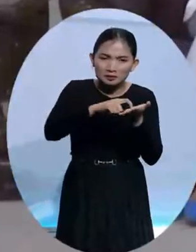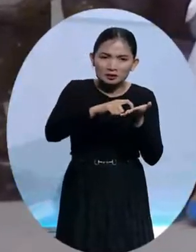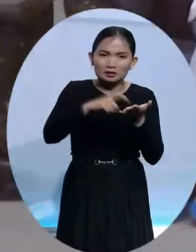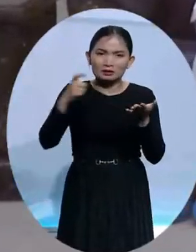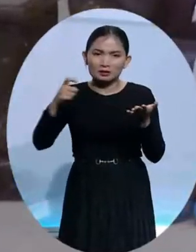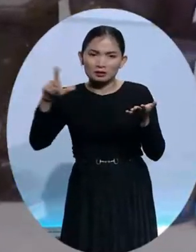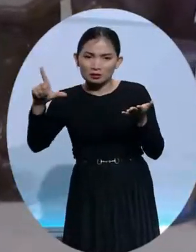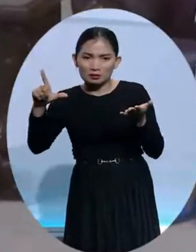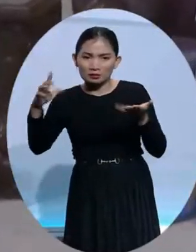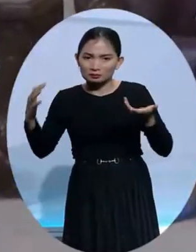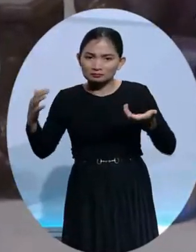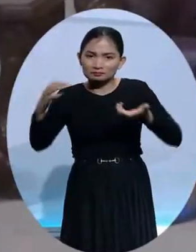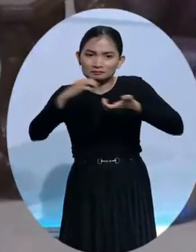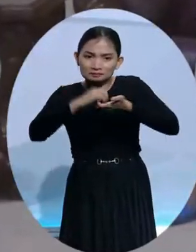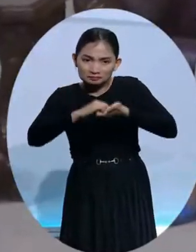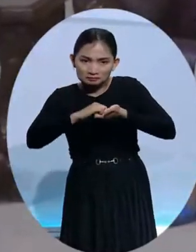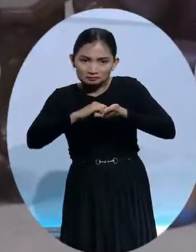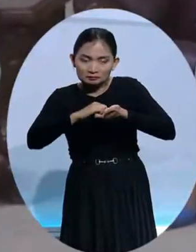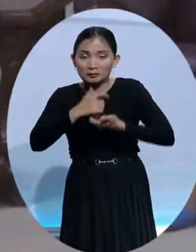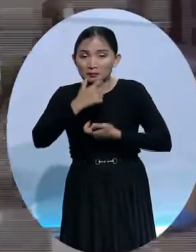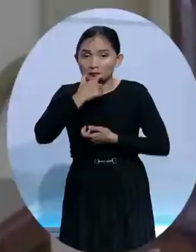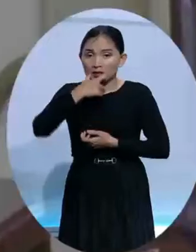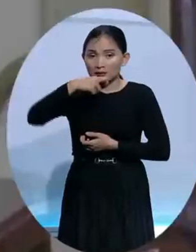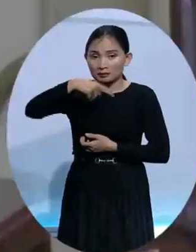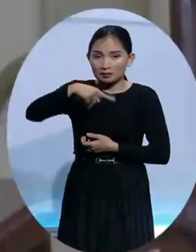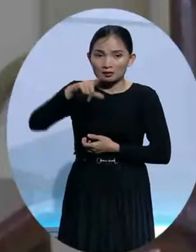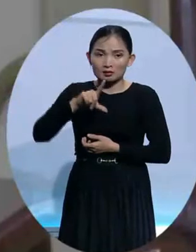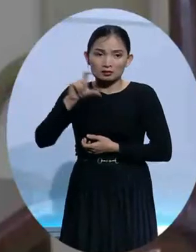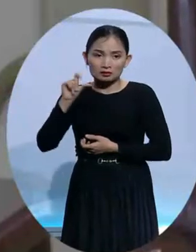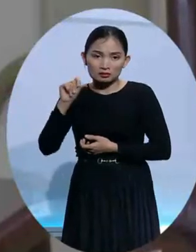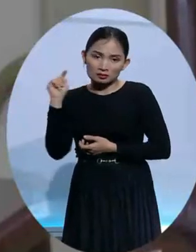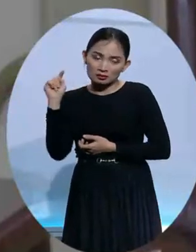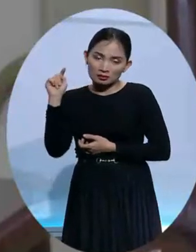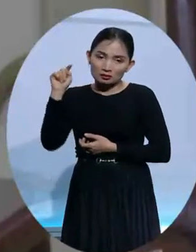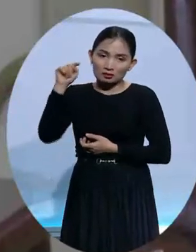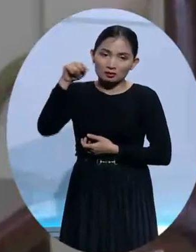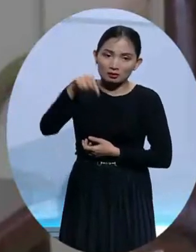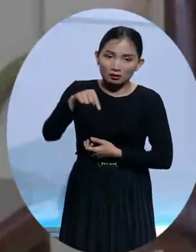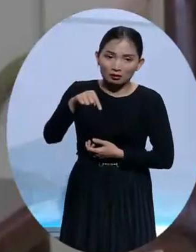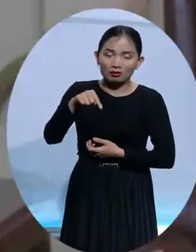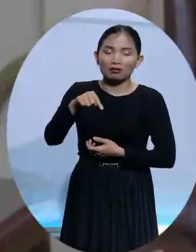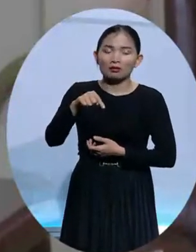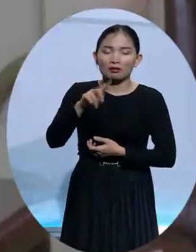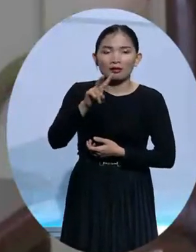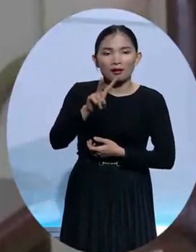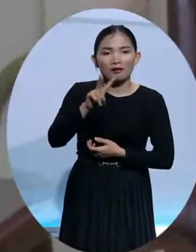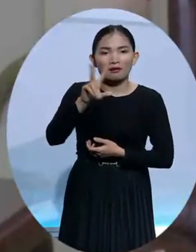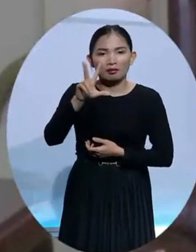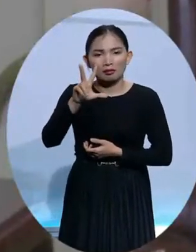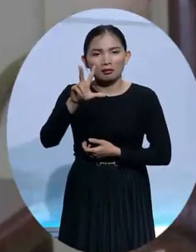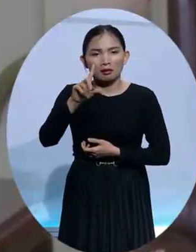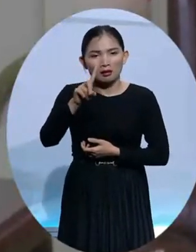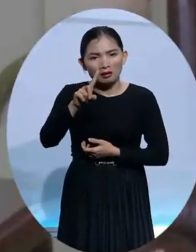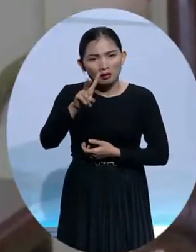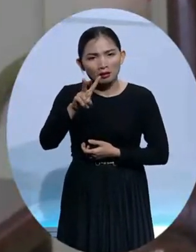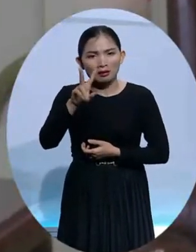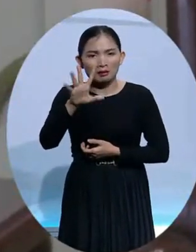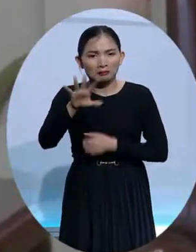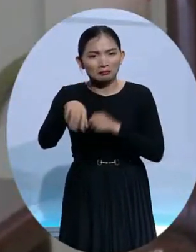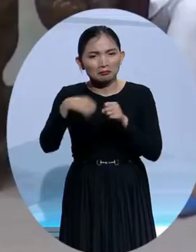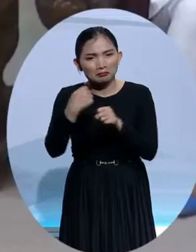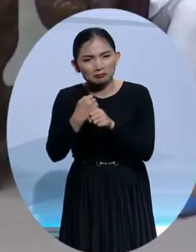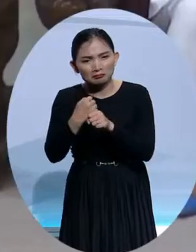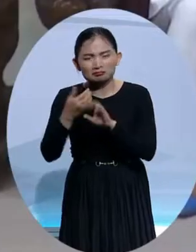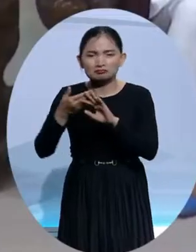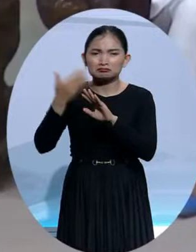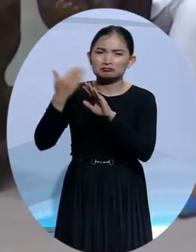vi mạch. Chuyến thăm của bà Pelosi đánh dấu lần đầu tiên sau 25 năm một chủ tịch Hạ viện Mỹ đến thăm hòn đảo này. Lần viếng thăm